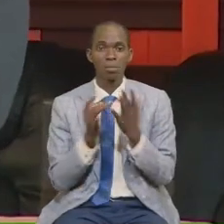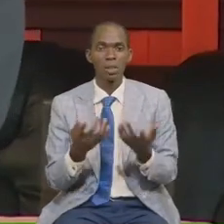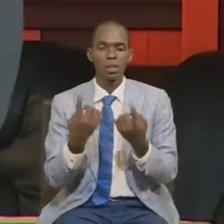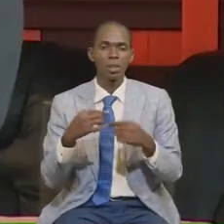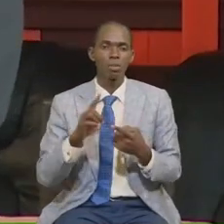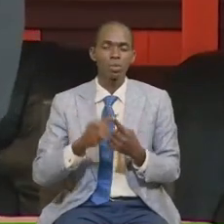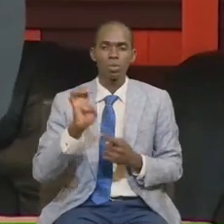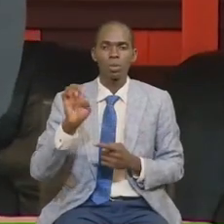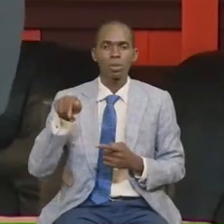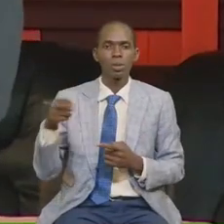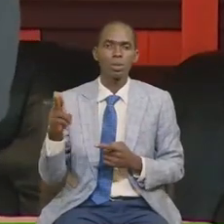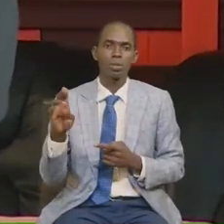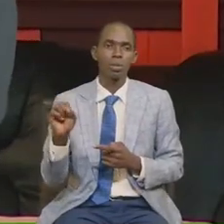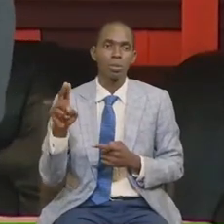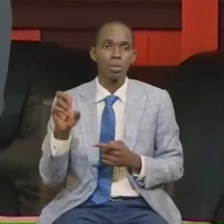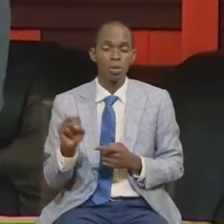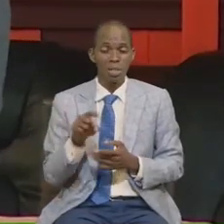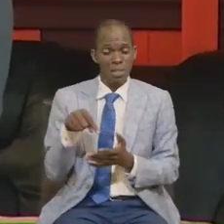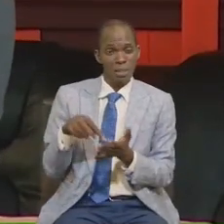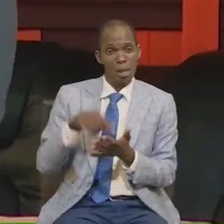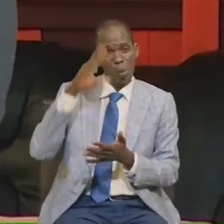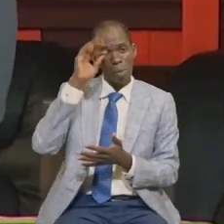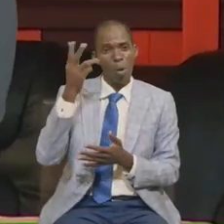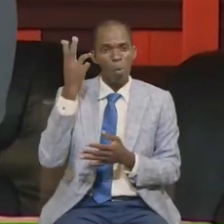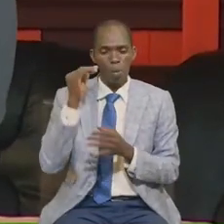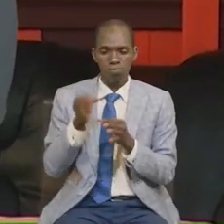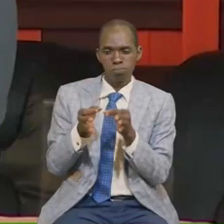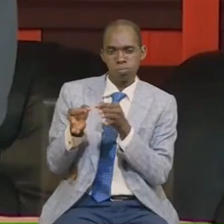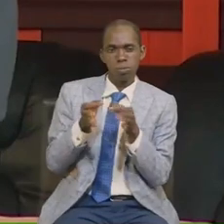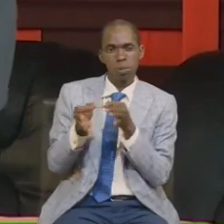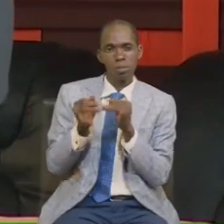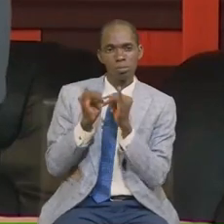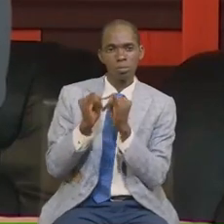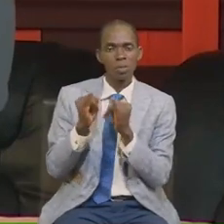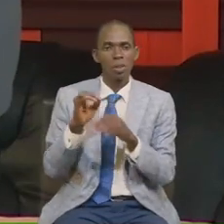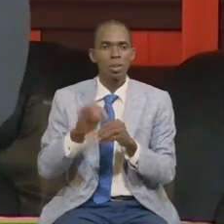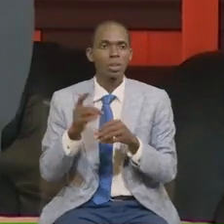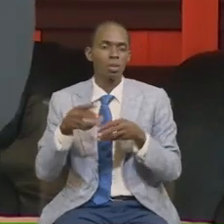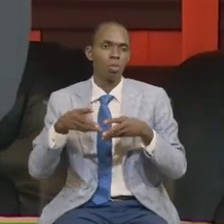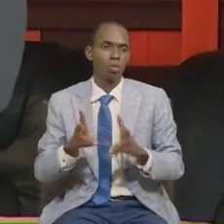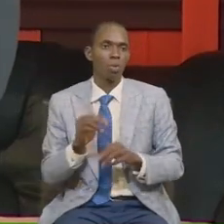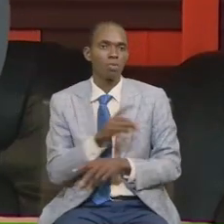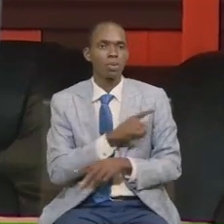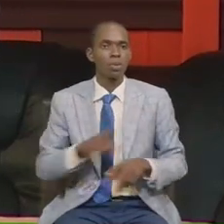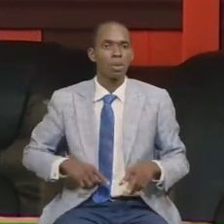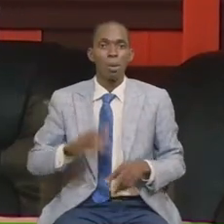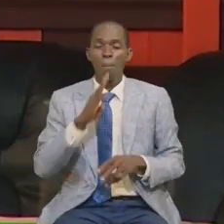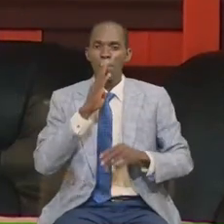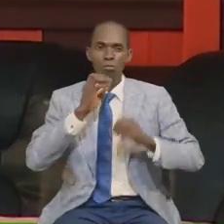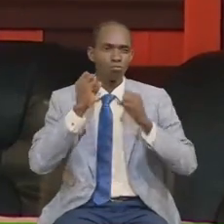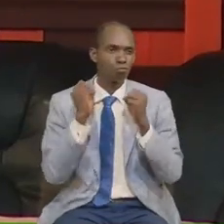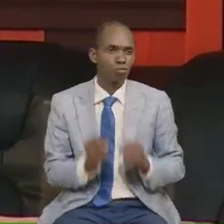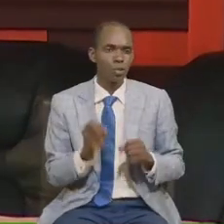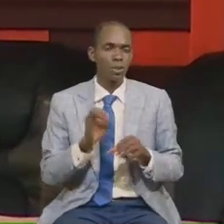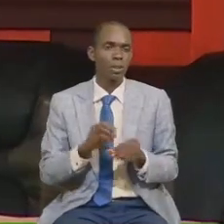du Seigneur et fervent d'esprit. Il annonçait et enseignait avec